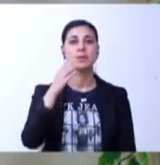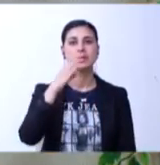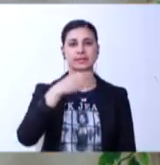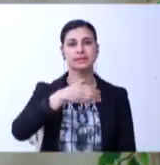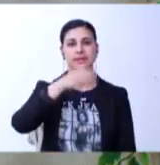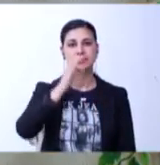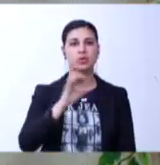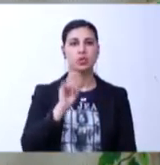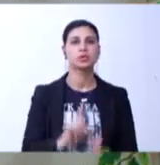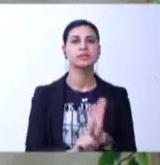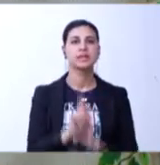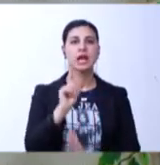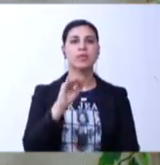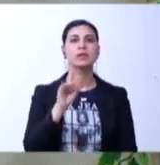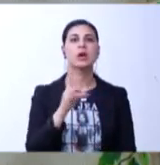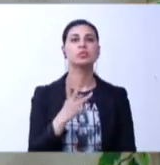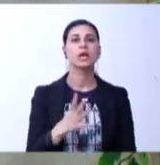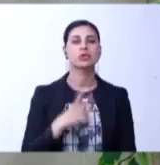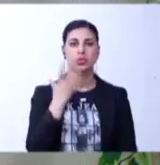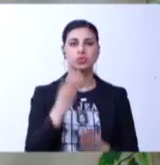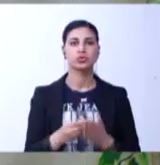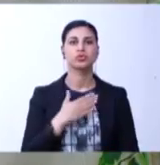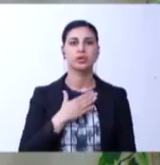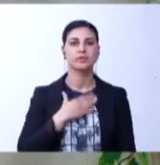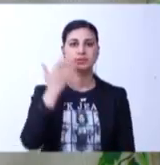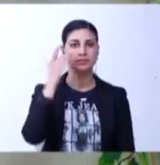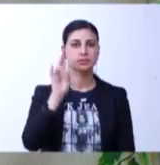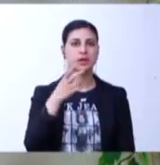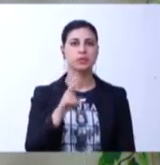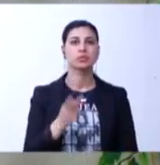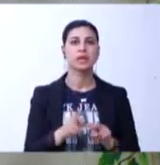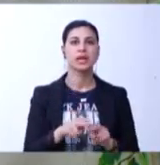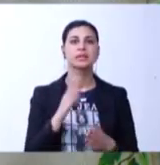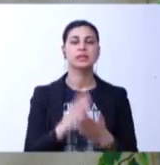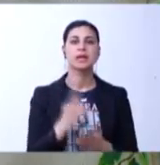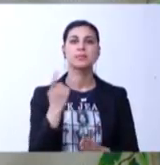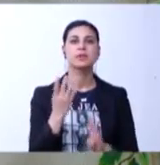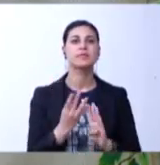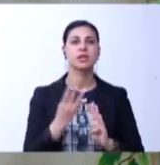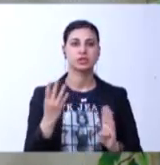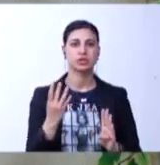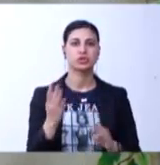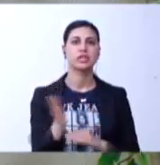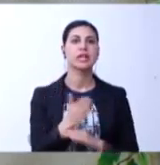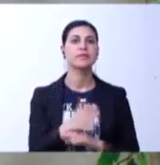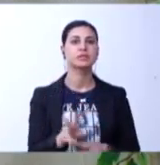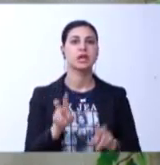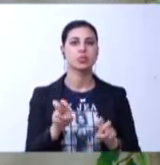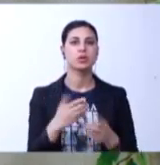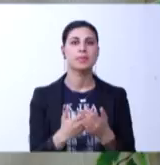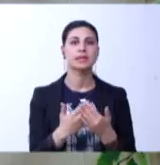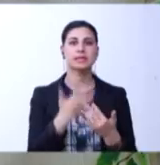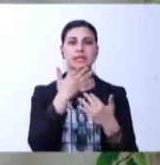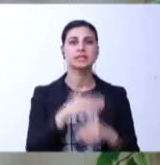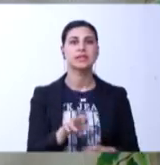საკვებიდან წყარო ფტორის რა უნდა იყოს ჩვენთვის, არ დაგავიწყდეთ, რომ ეს არის უპირველეს ყოვლისა თევზეული, ანუ